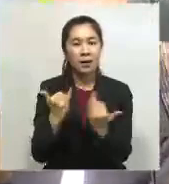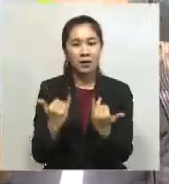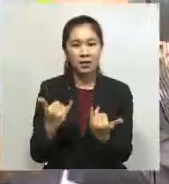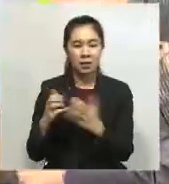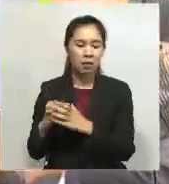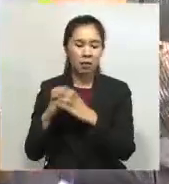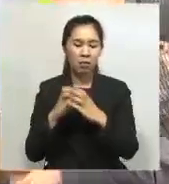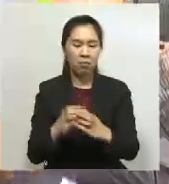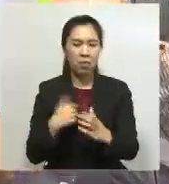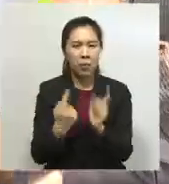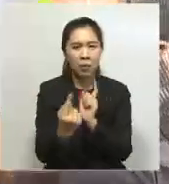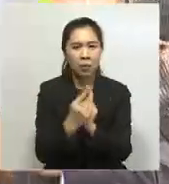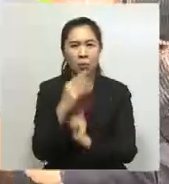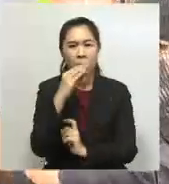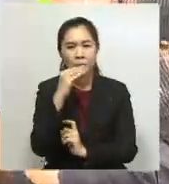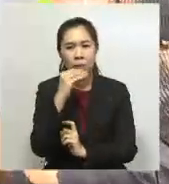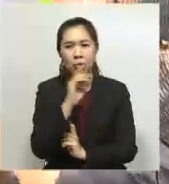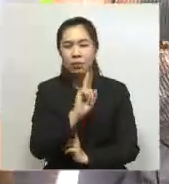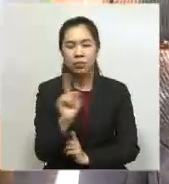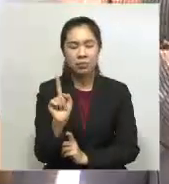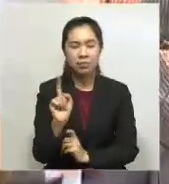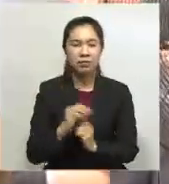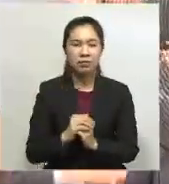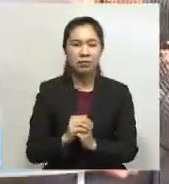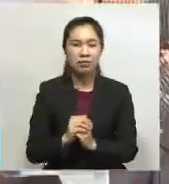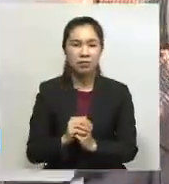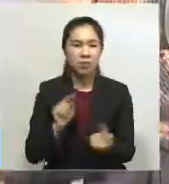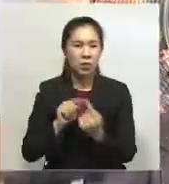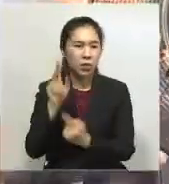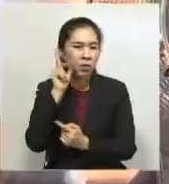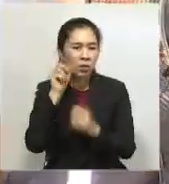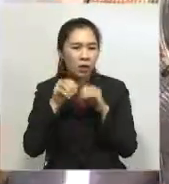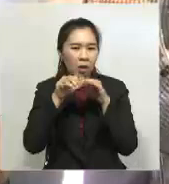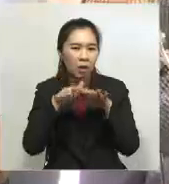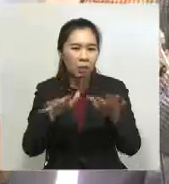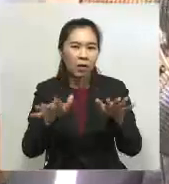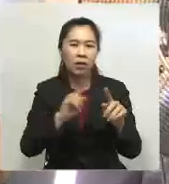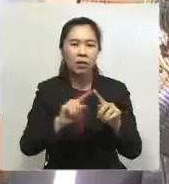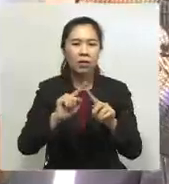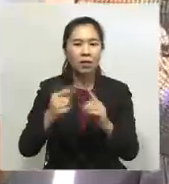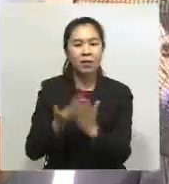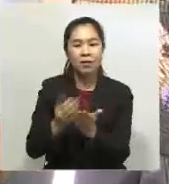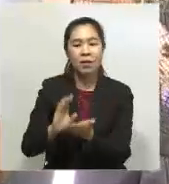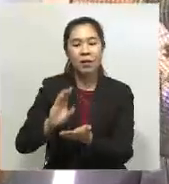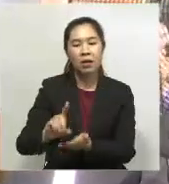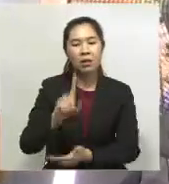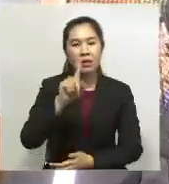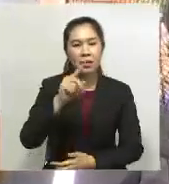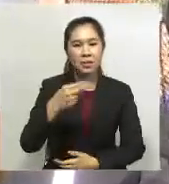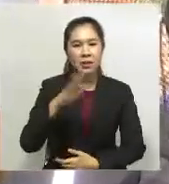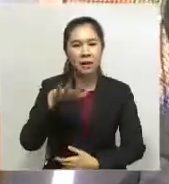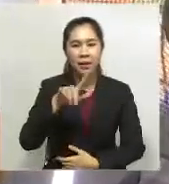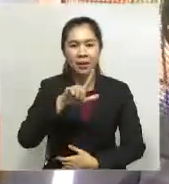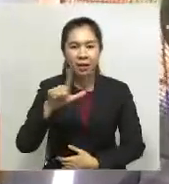จะมาพูดกันอย่างที่หลายคนออกไปให้ข่าวในสื่อกันว่าหรือพาดหัวกันว่างบประมาณ15,000 ล้าน